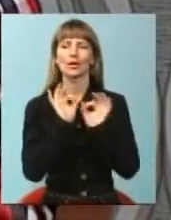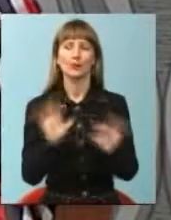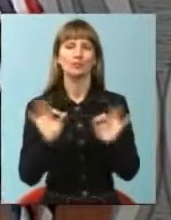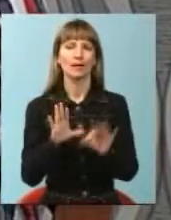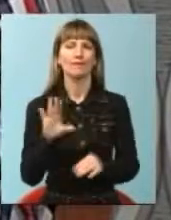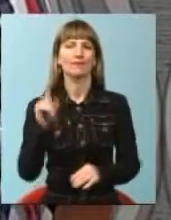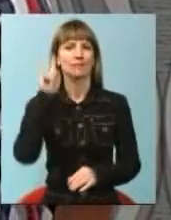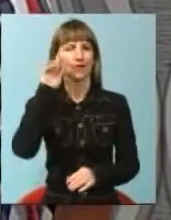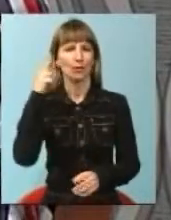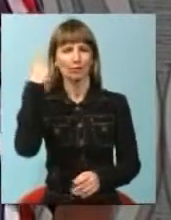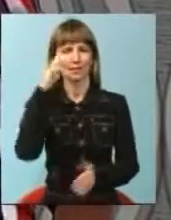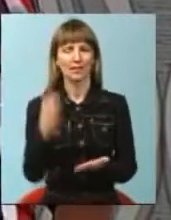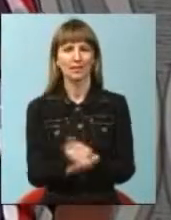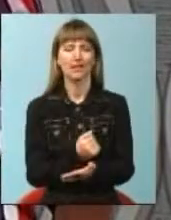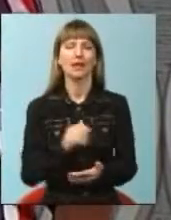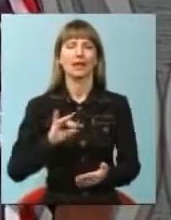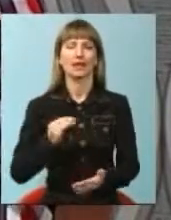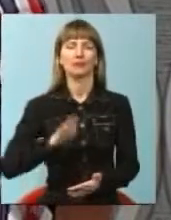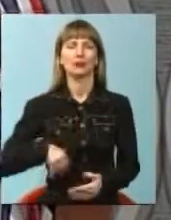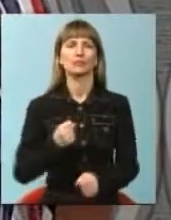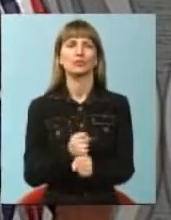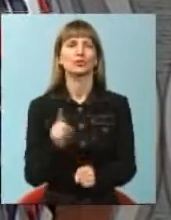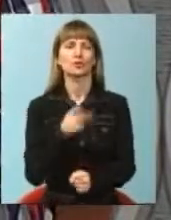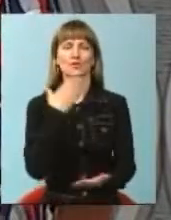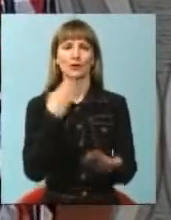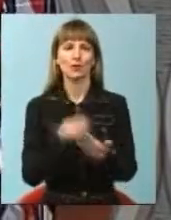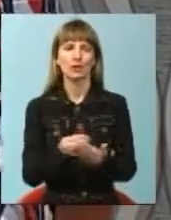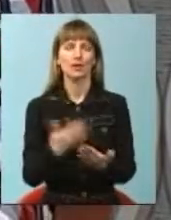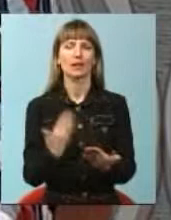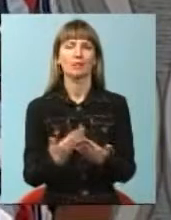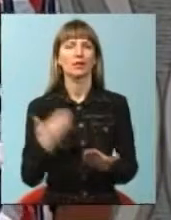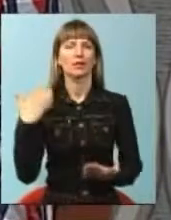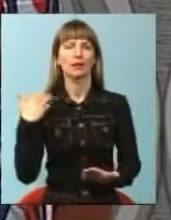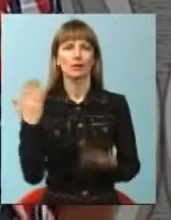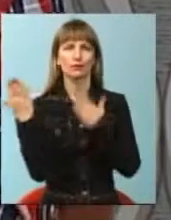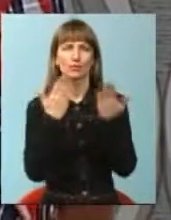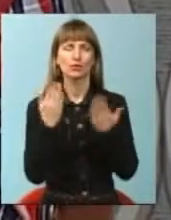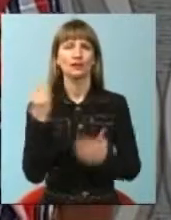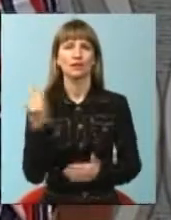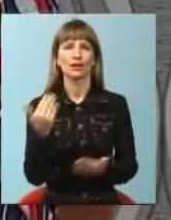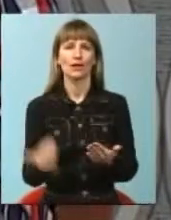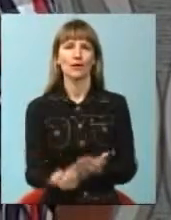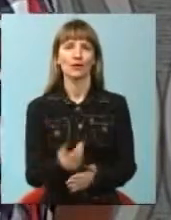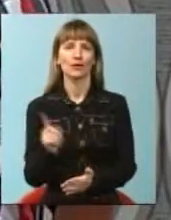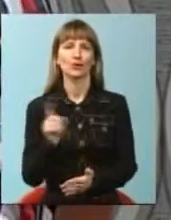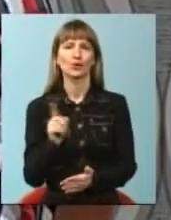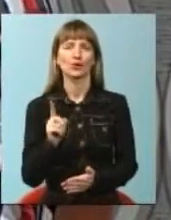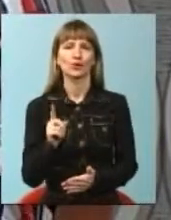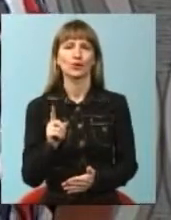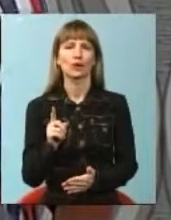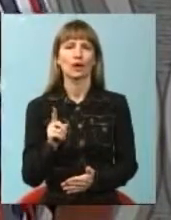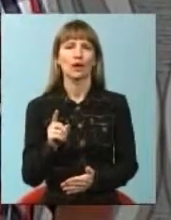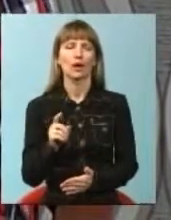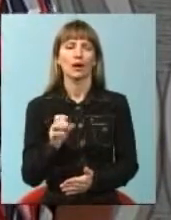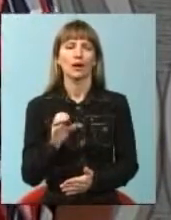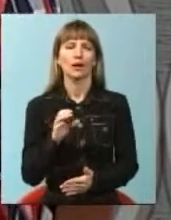розповіді відомих винахідників. Ну, а потім уже створювати щось своє. Ось, наприклад, нещодавно прочитала таку цікаву новину, що південноамериканські